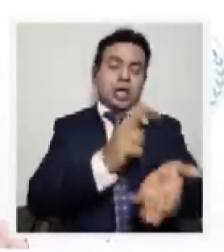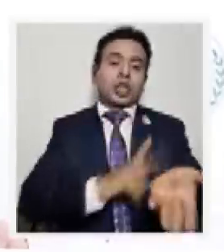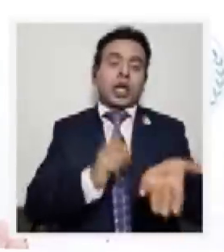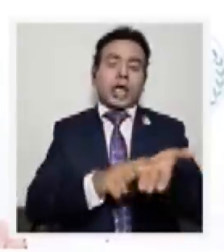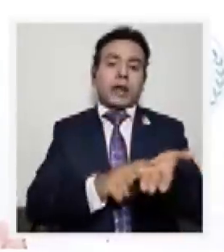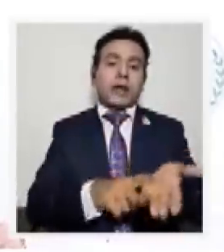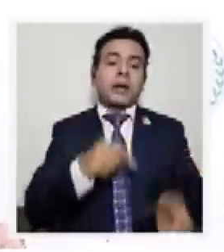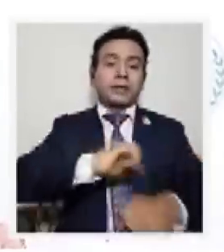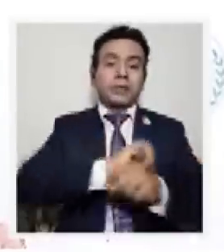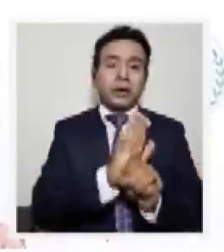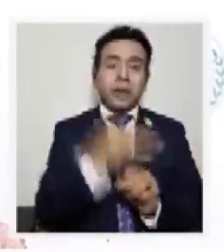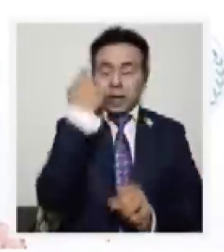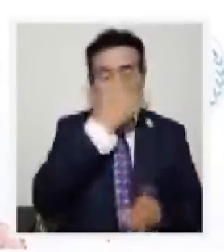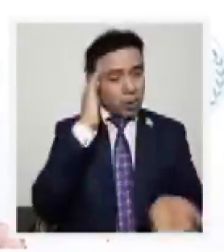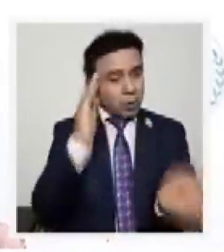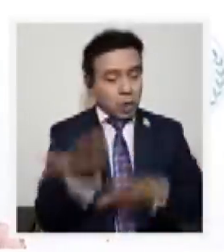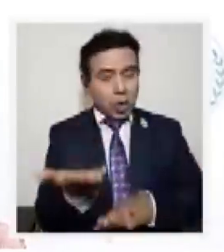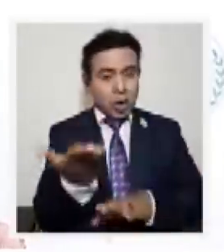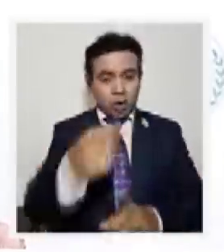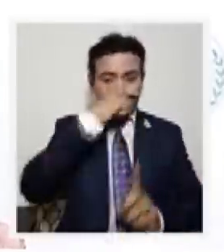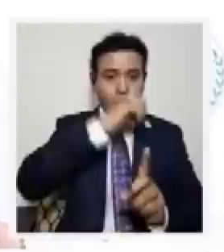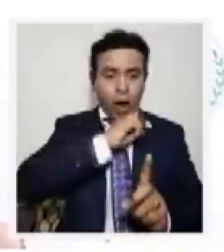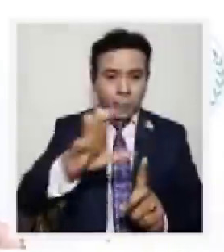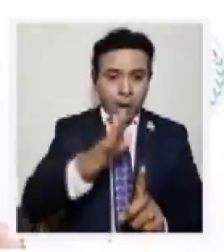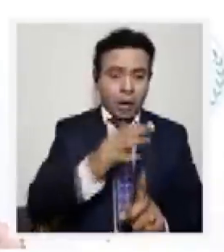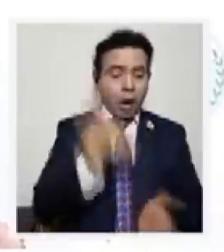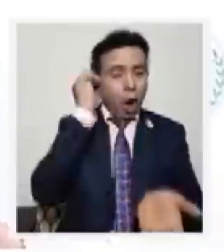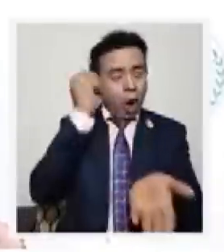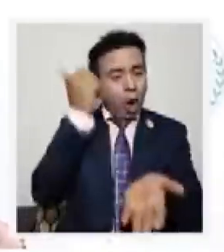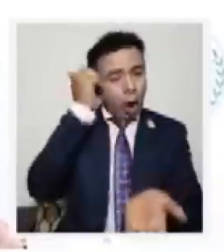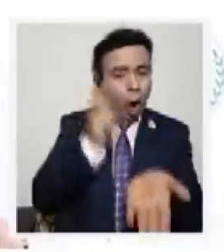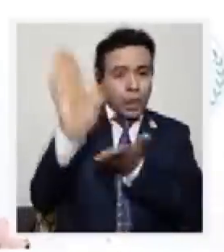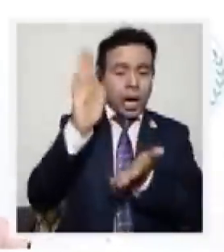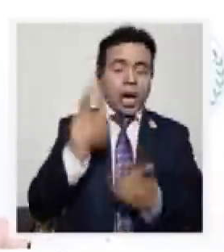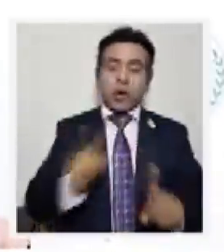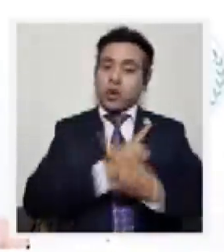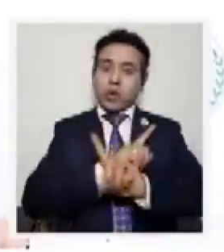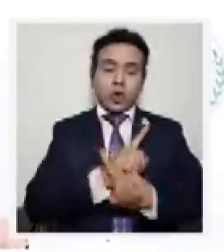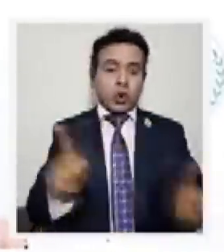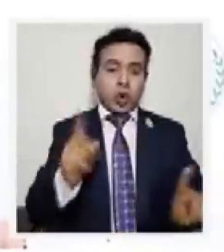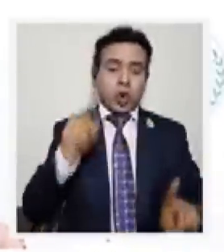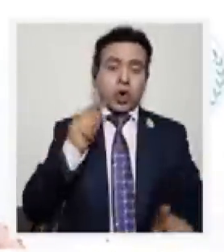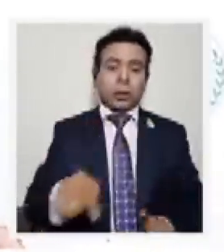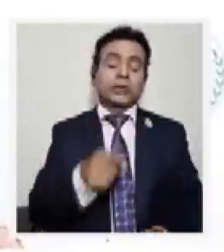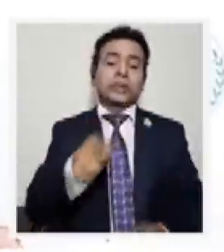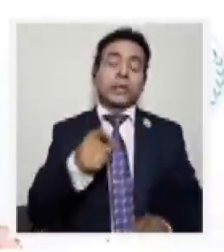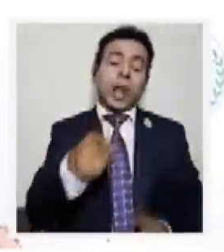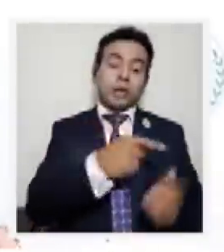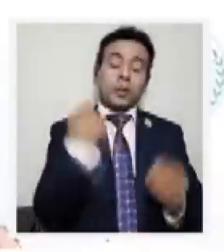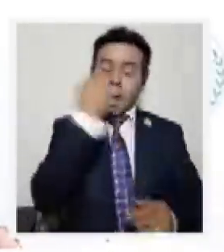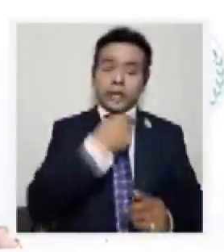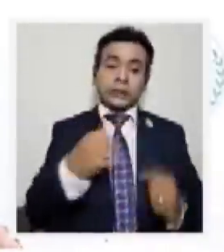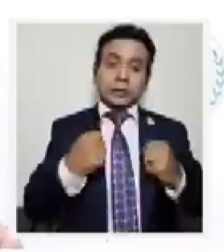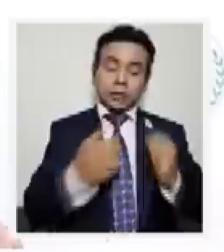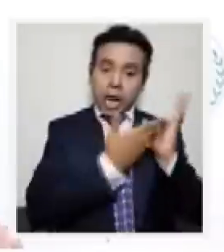একটি মানুষ মারা গেলে বা মৃতদের যেন যথাযথভাবে সৎকার হয় সেই ব্যাপারে সবাইকে সাহায্য করবার